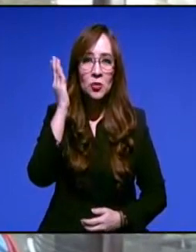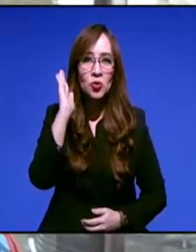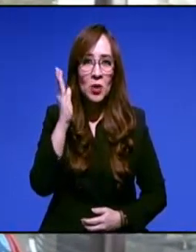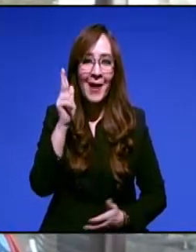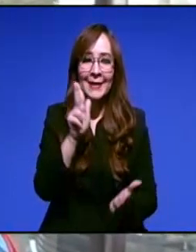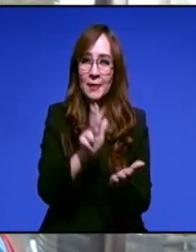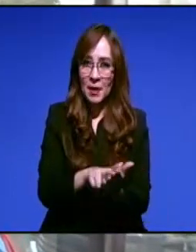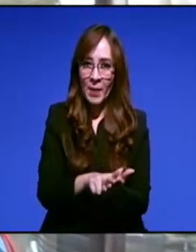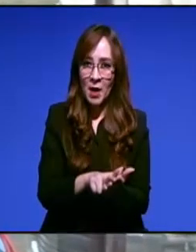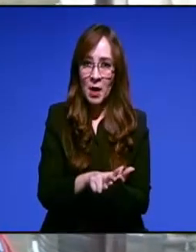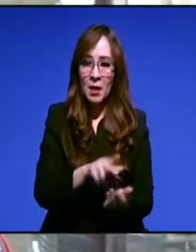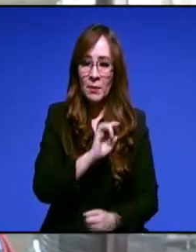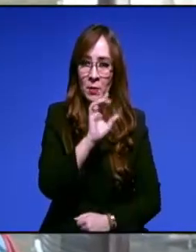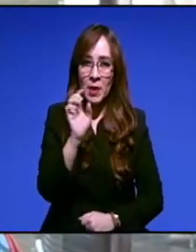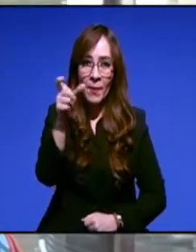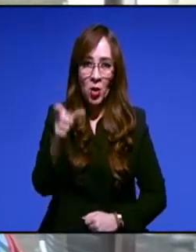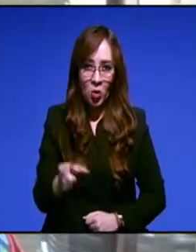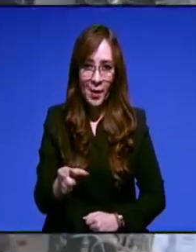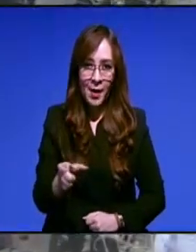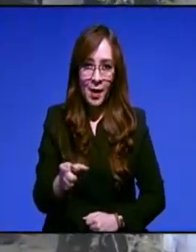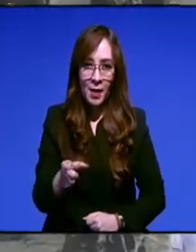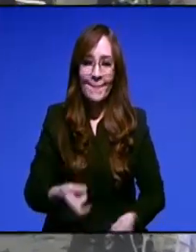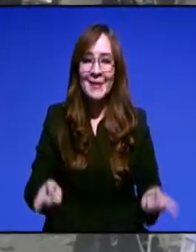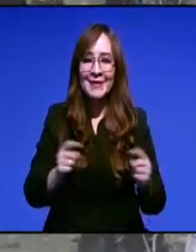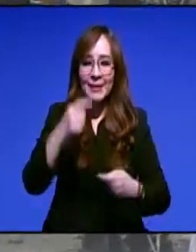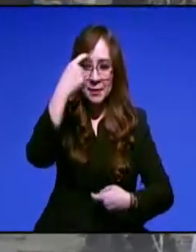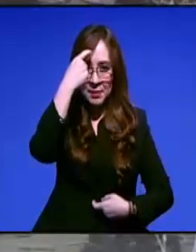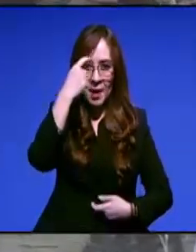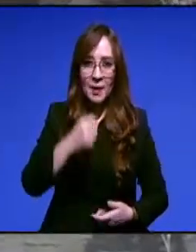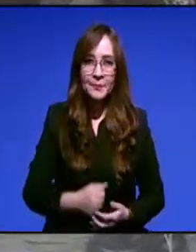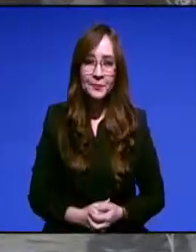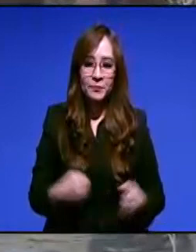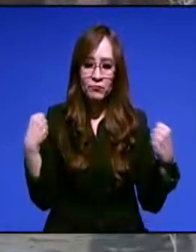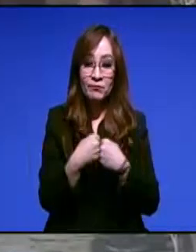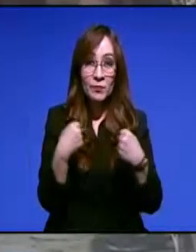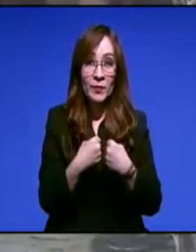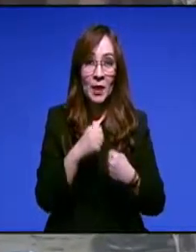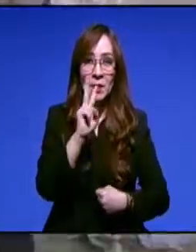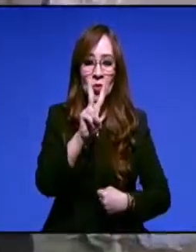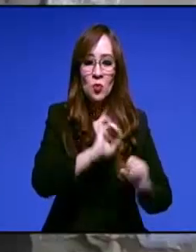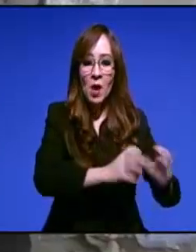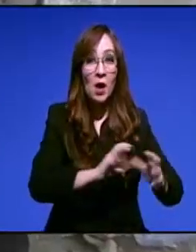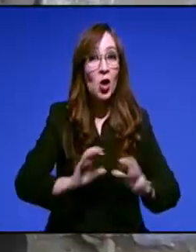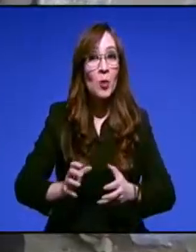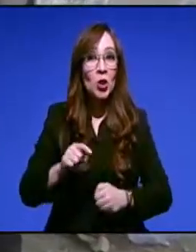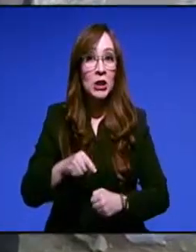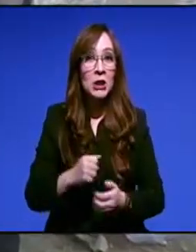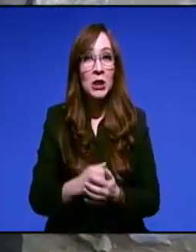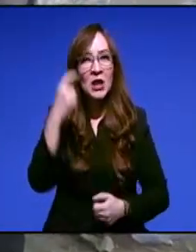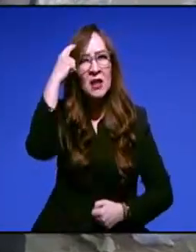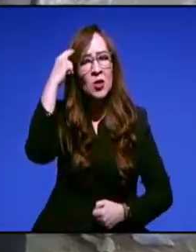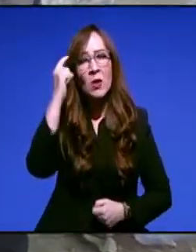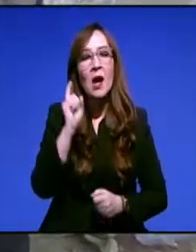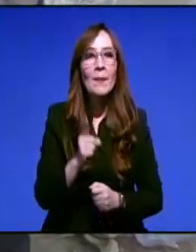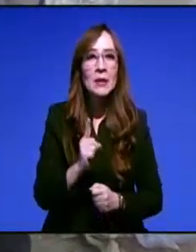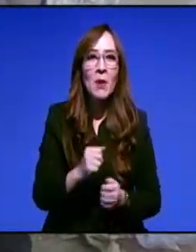ditetapkan beberapa orang yang akan bersatu sebagai tersangka. Bentrokan antara dua perguruan silat ini diduga dipicu aksi rebutan bendera